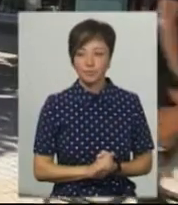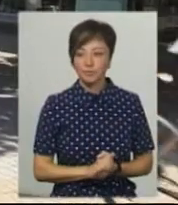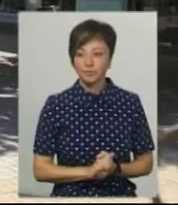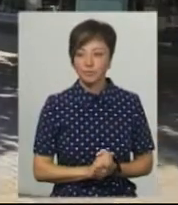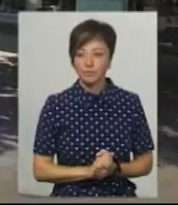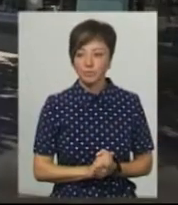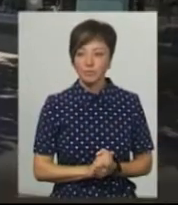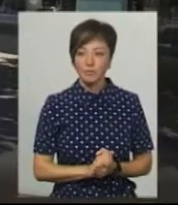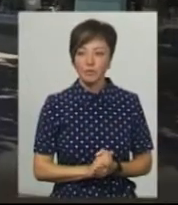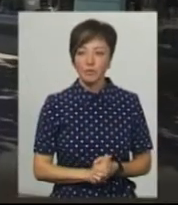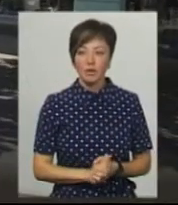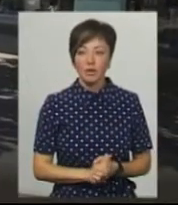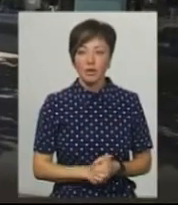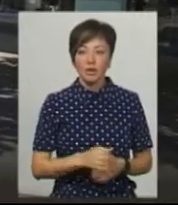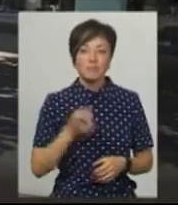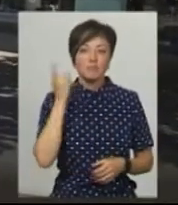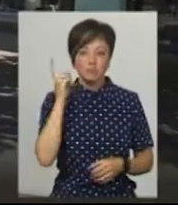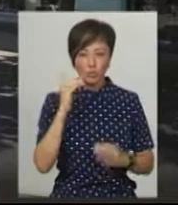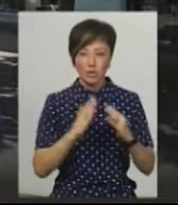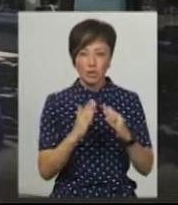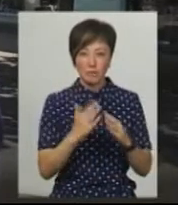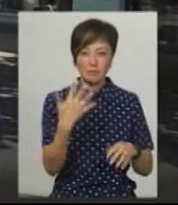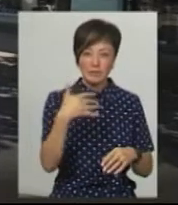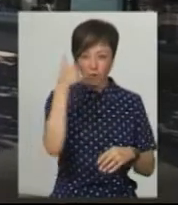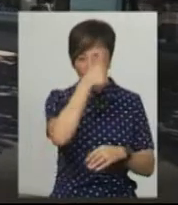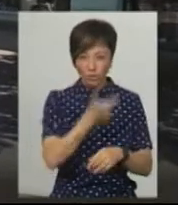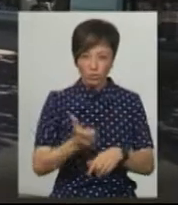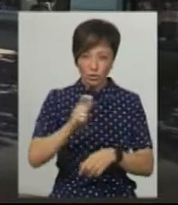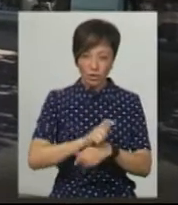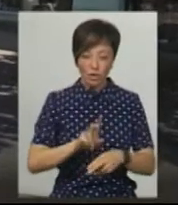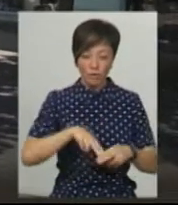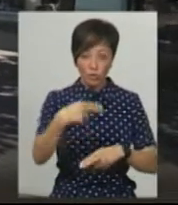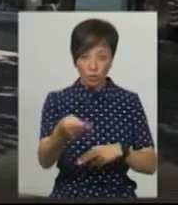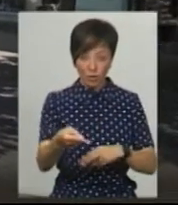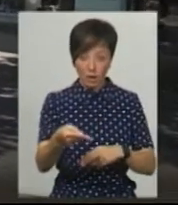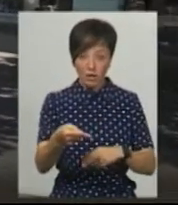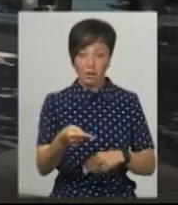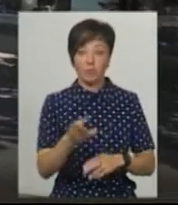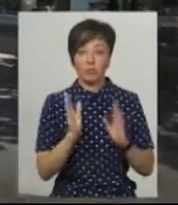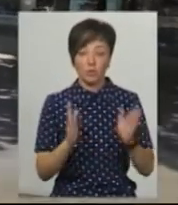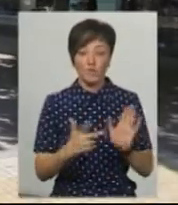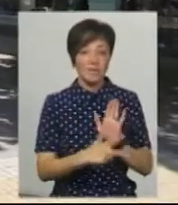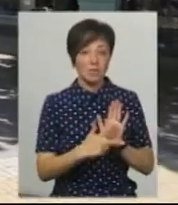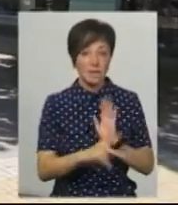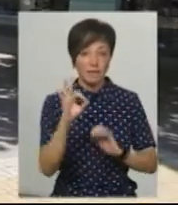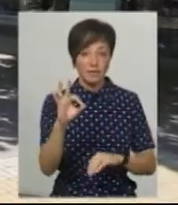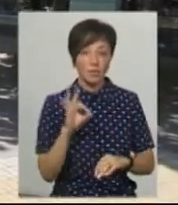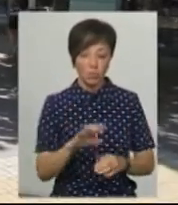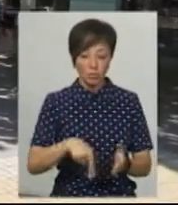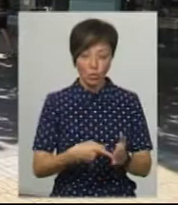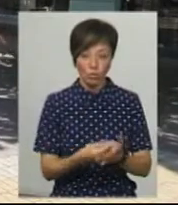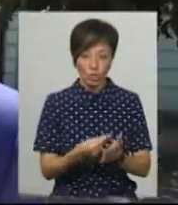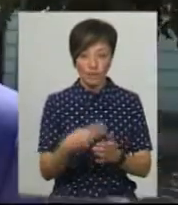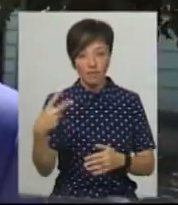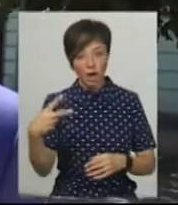Для найстарших будинків, будинків понад 50 років, відшкодування становитиме 80% з міського